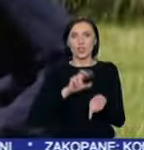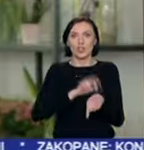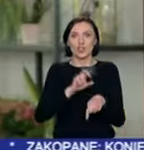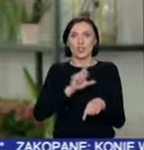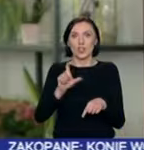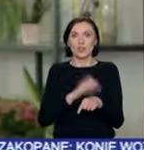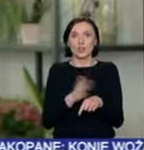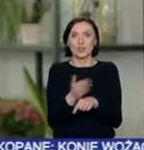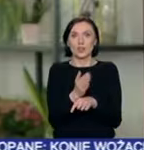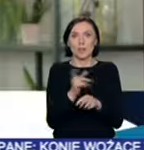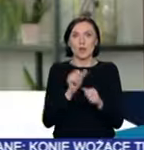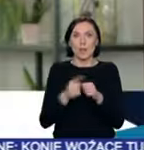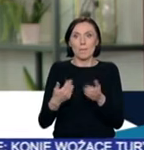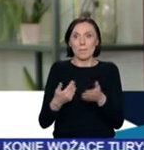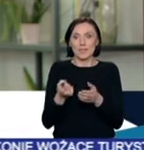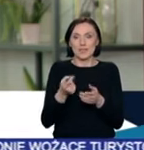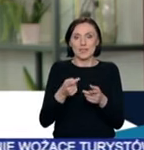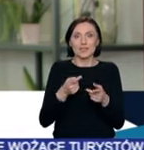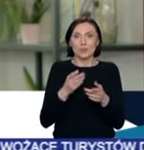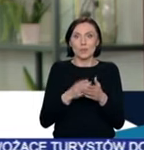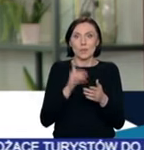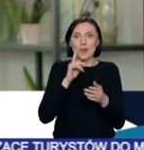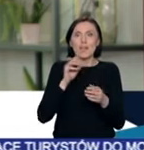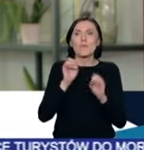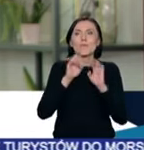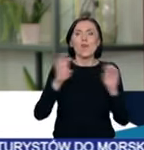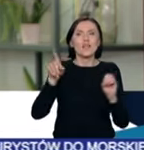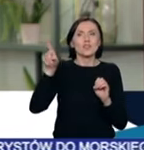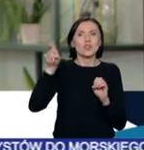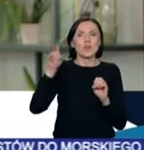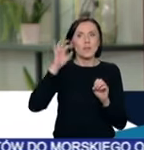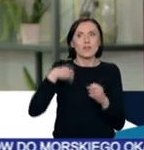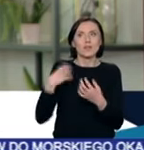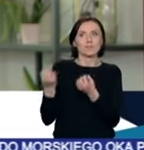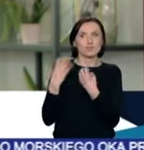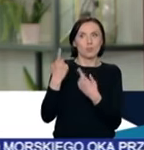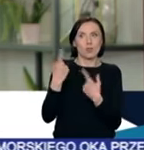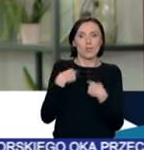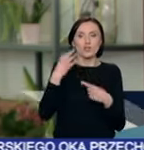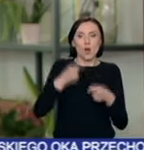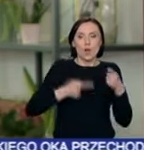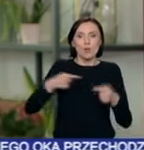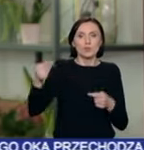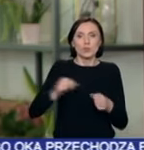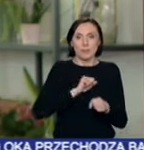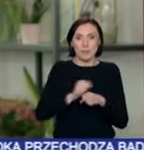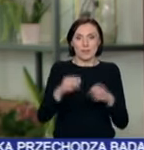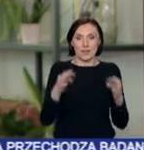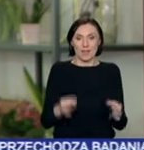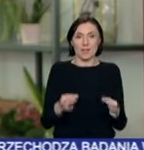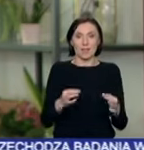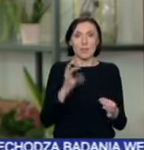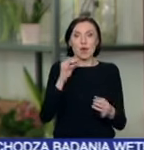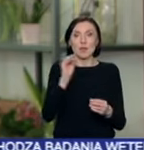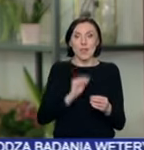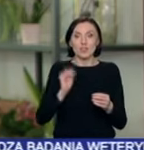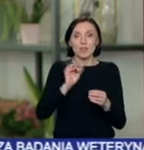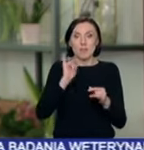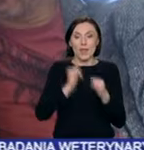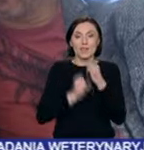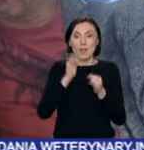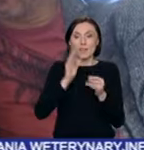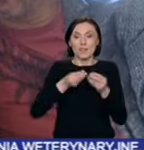takiej granicy bezpieczeństwa. To znaczy profesor informuje nas o tym, że operacja musi być wykonana, ponieważ jeszcze większy